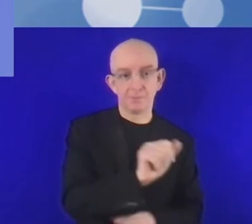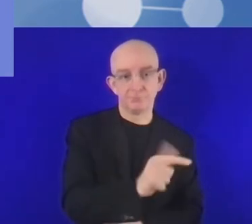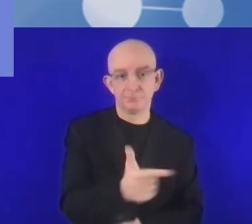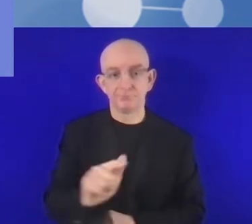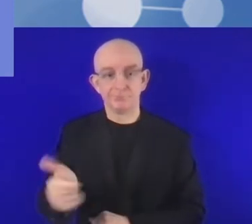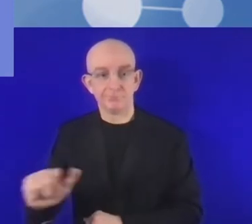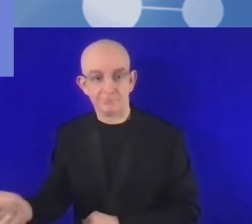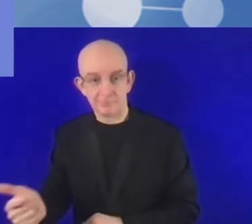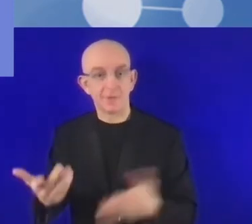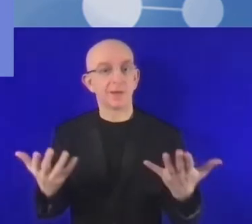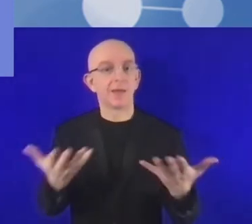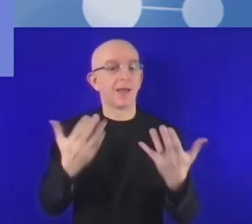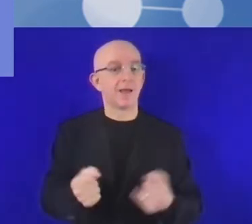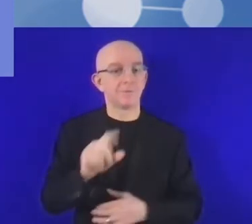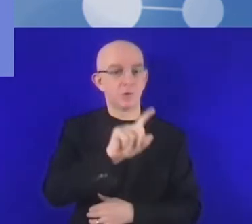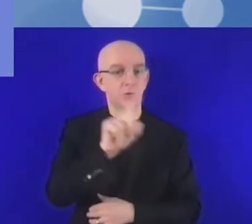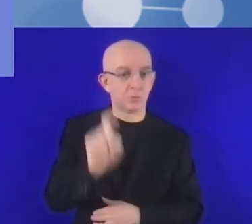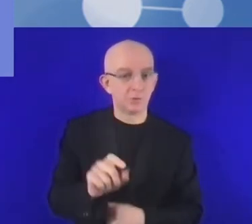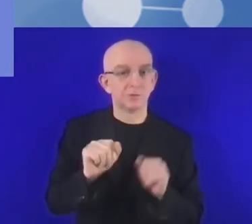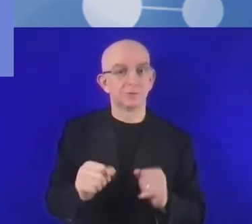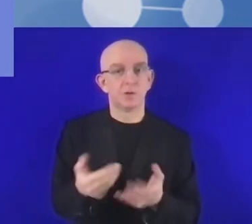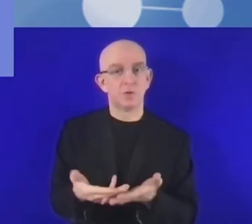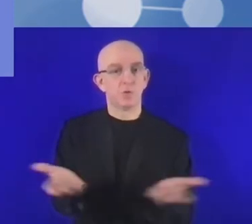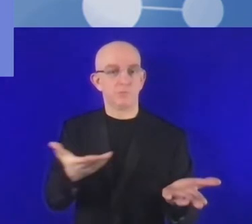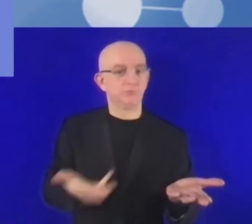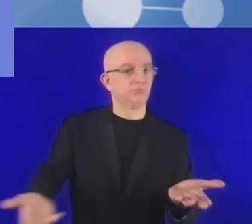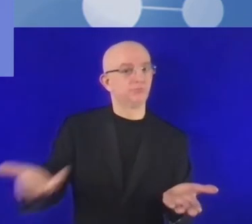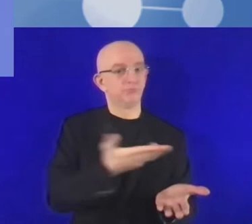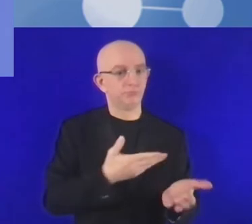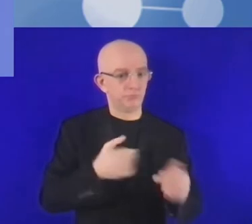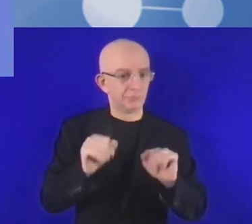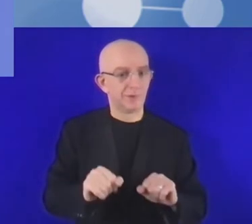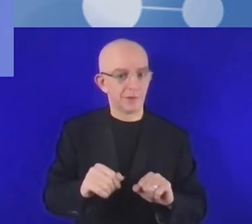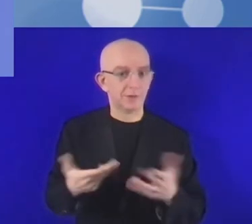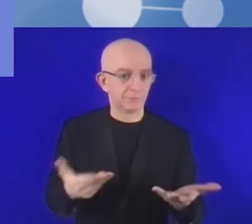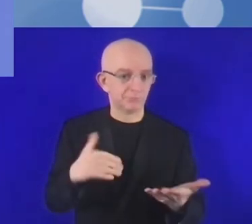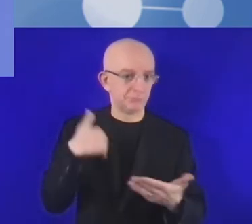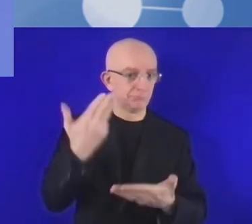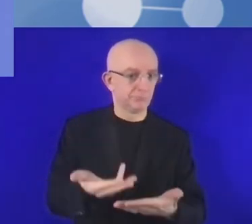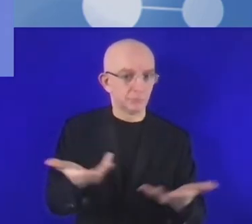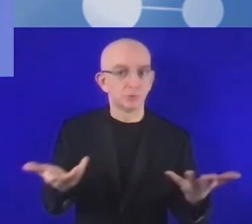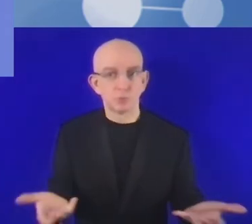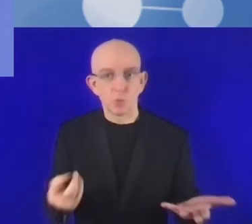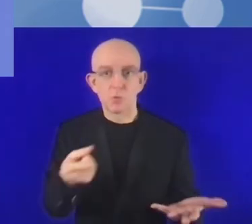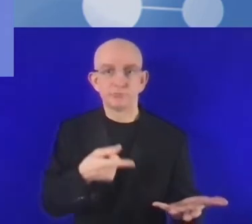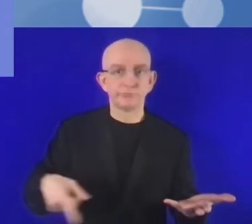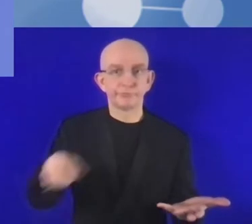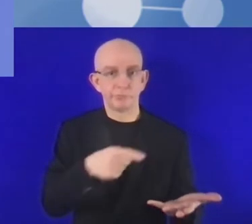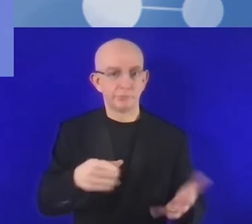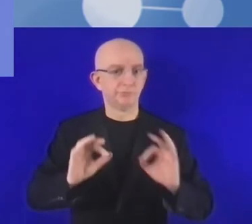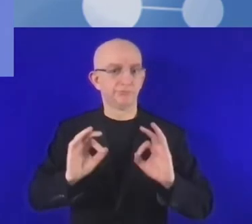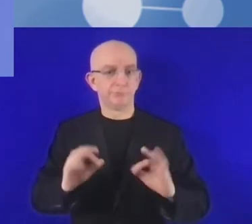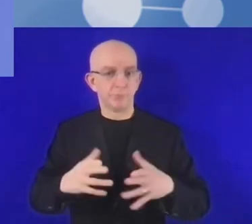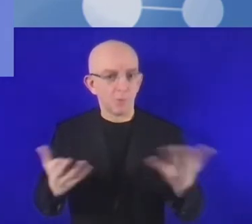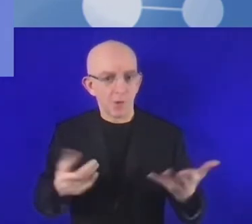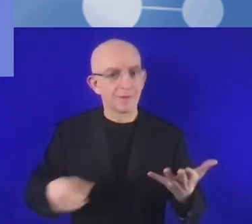我现在想公开的给大家提一个问题。第一个